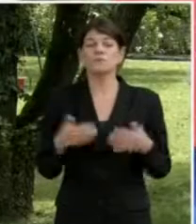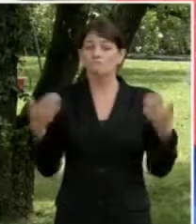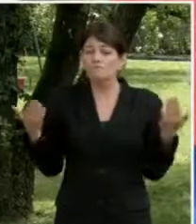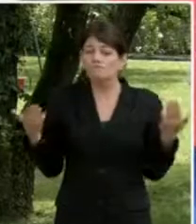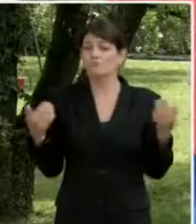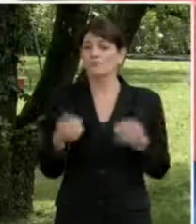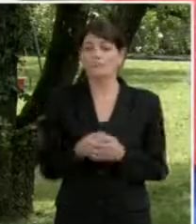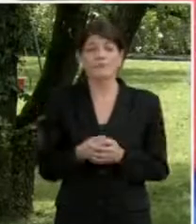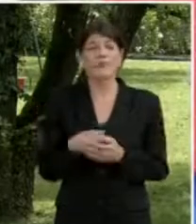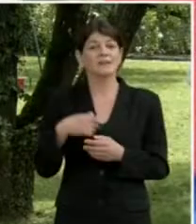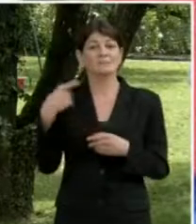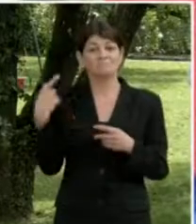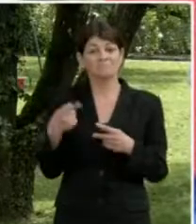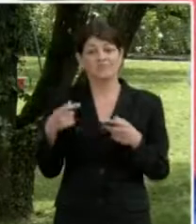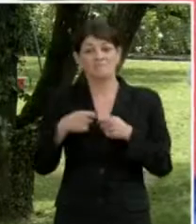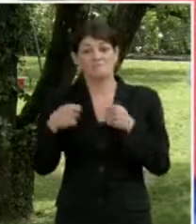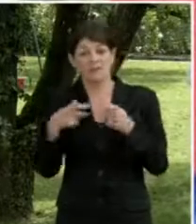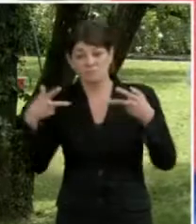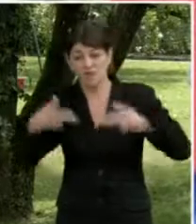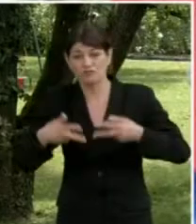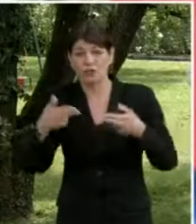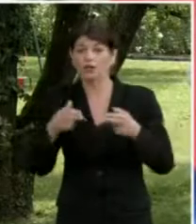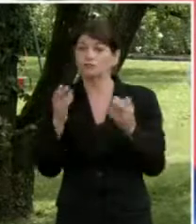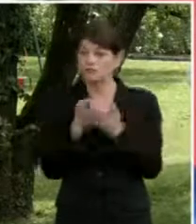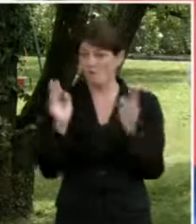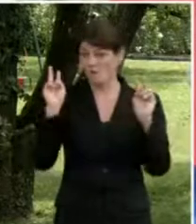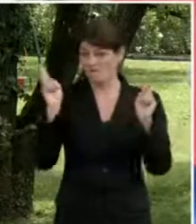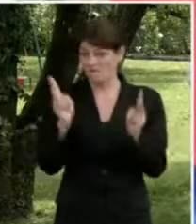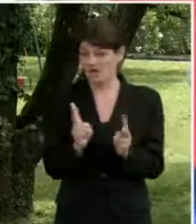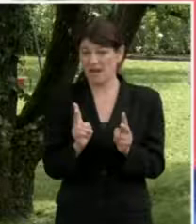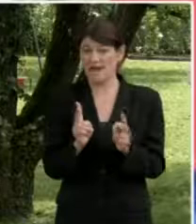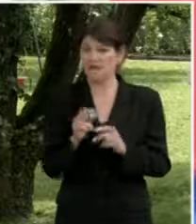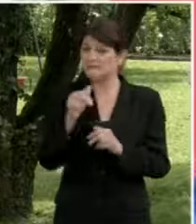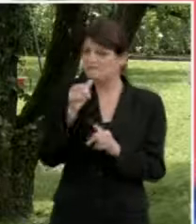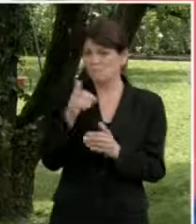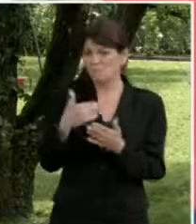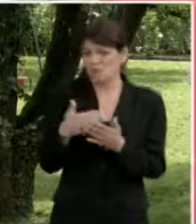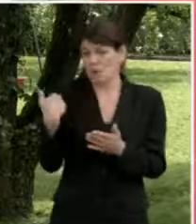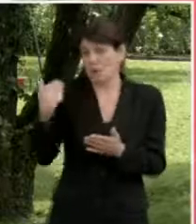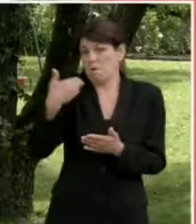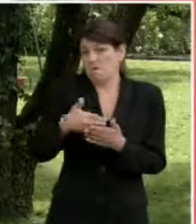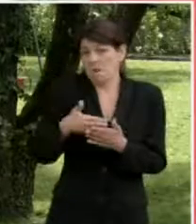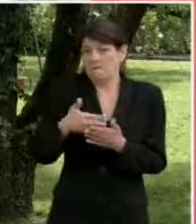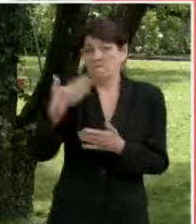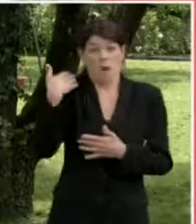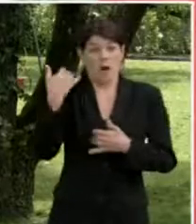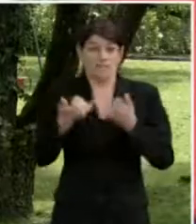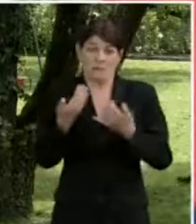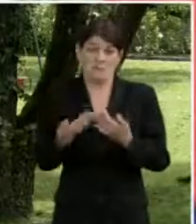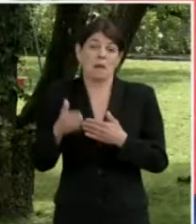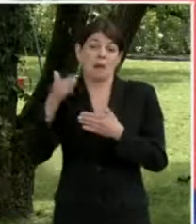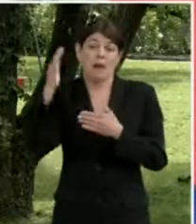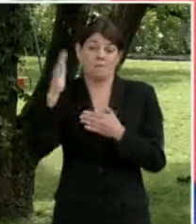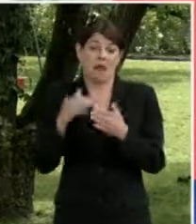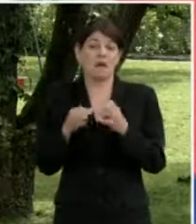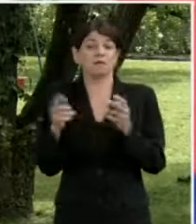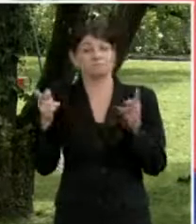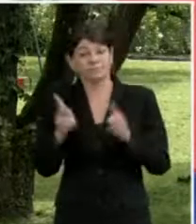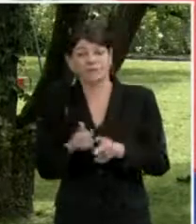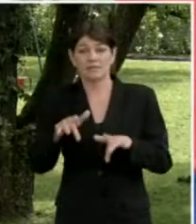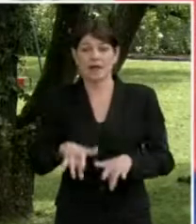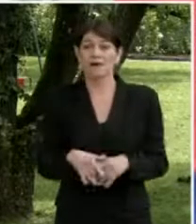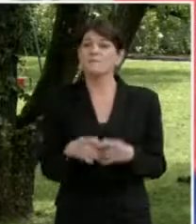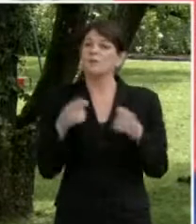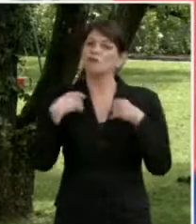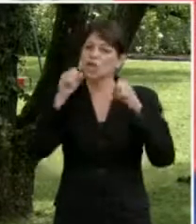sind die Einschränkungen etwas weniger weitgehend als letztes Jahr und wir können zumindest in